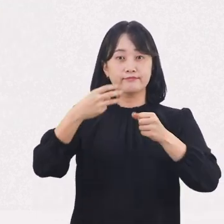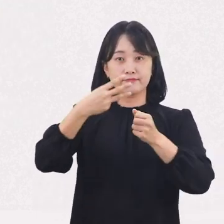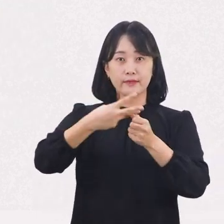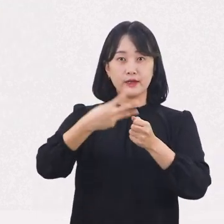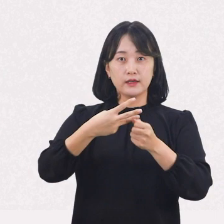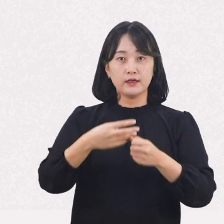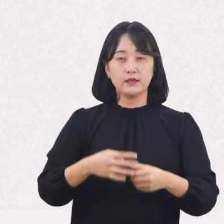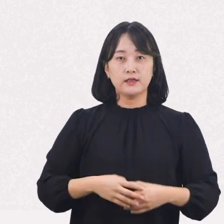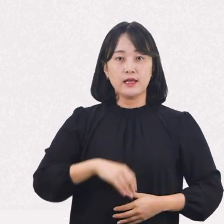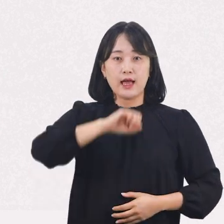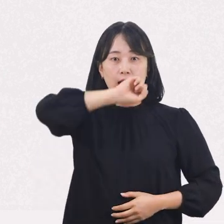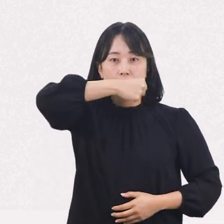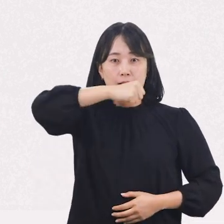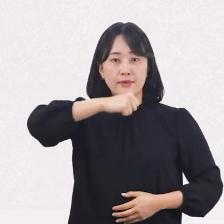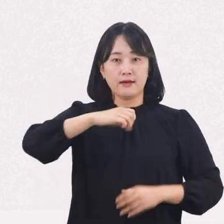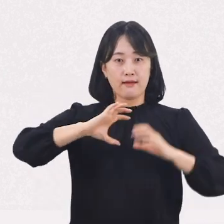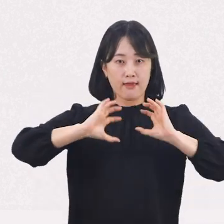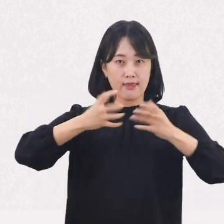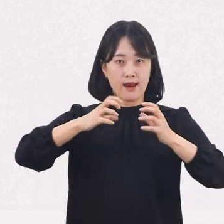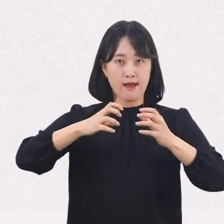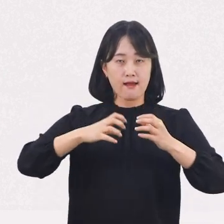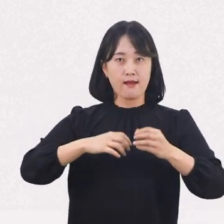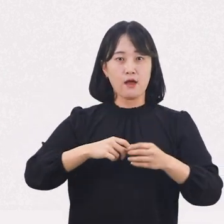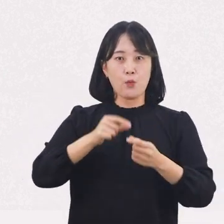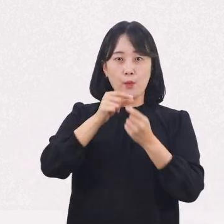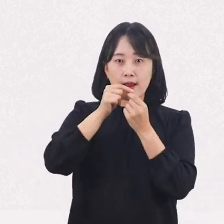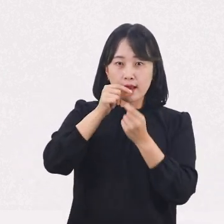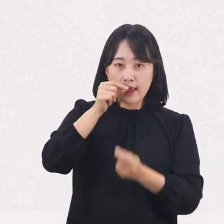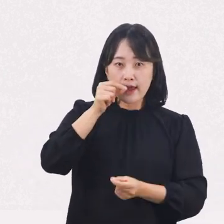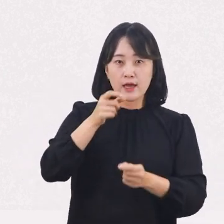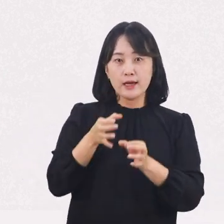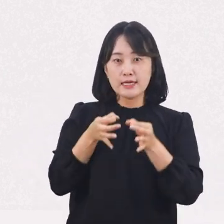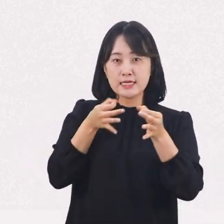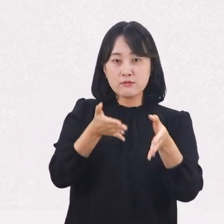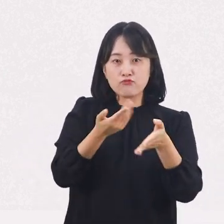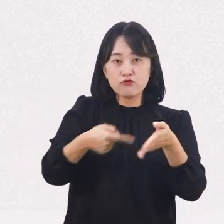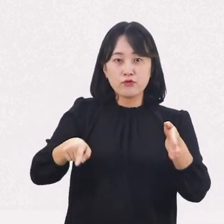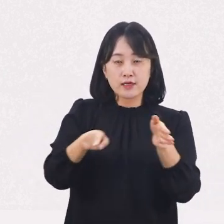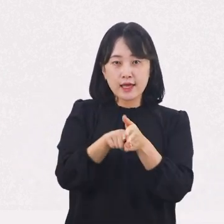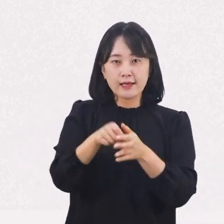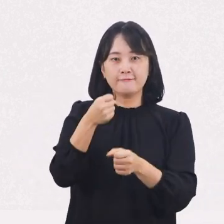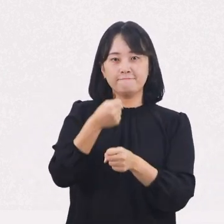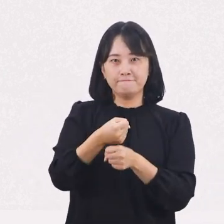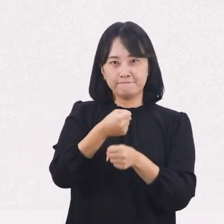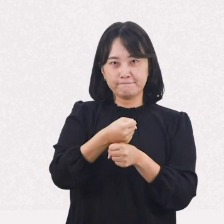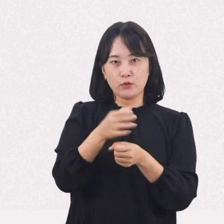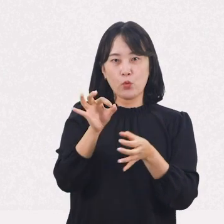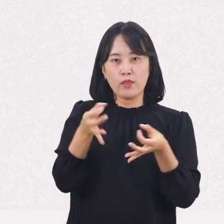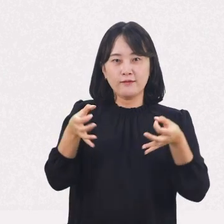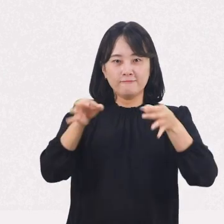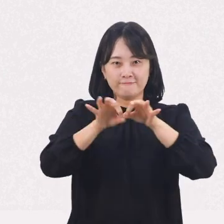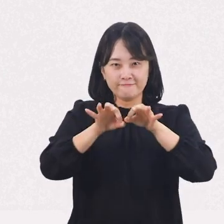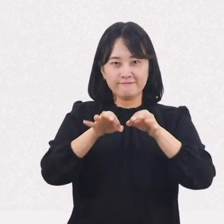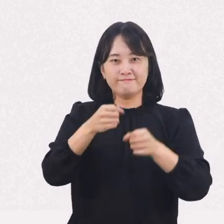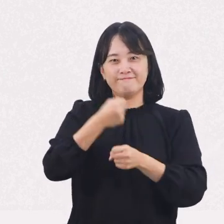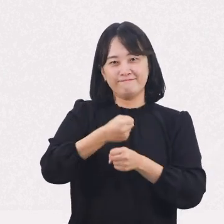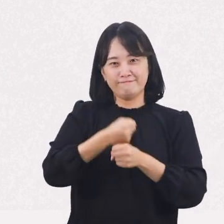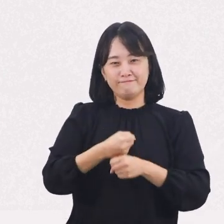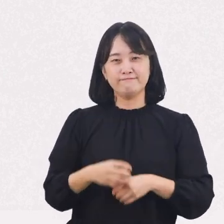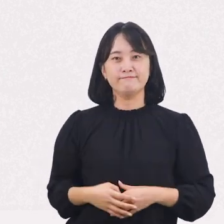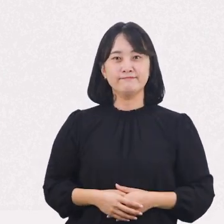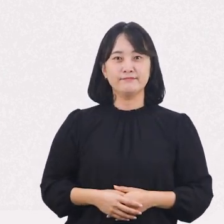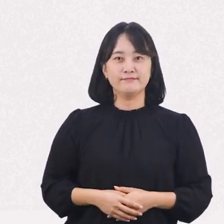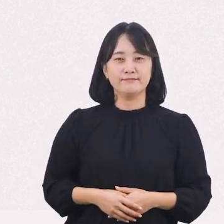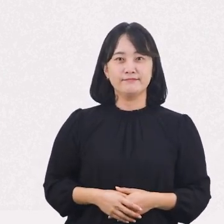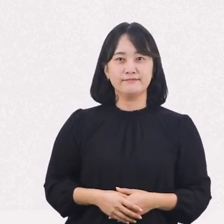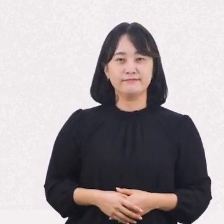3에서는 아프리카에 라이프 스트로우를 기부하기 위해 생수병 저금통 만들기 활동을 하였습니다. 그리고